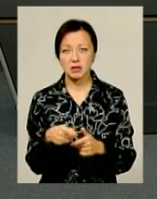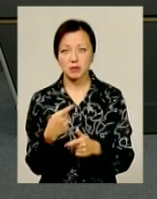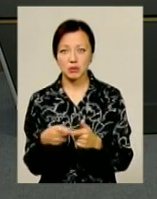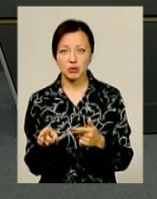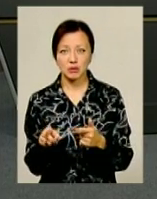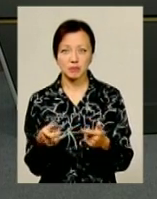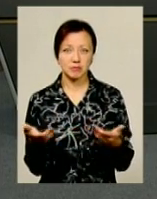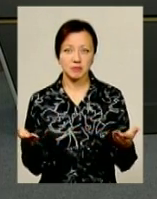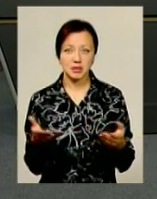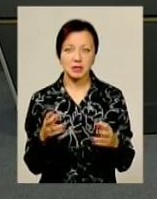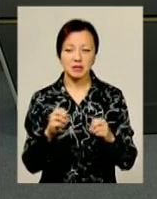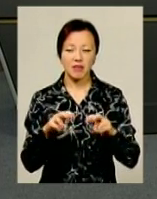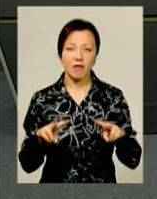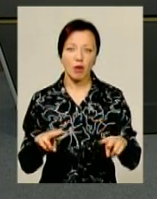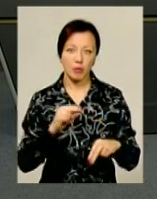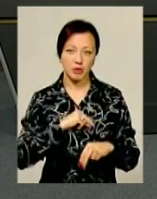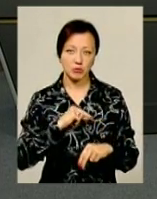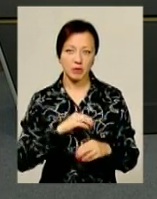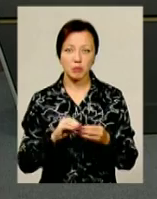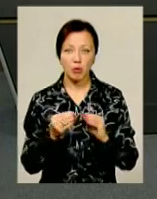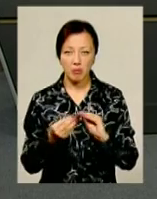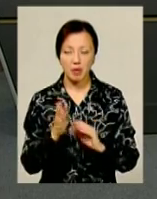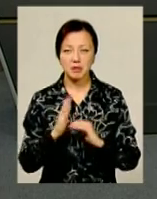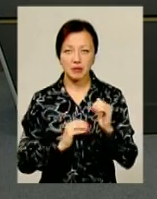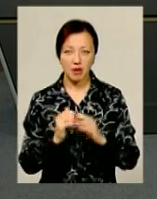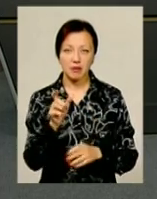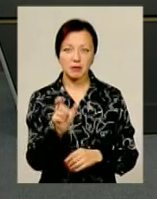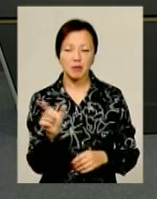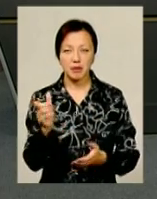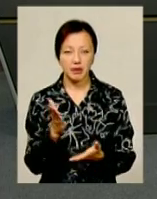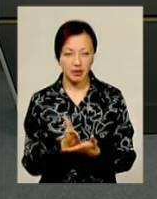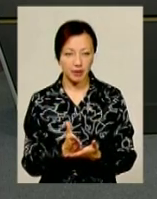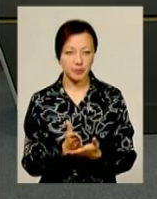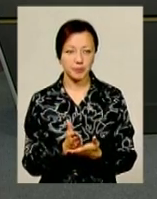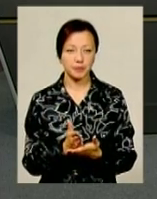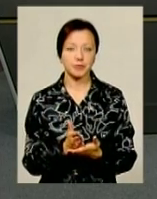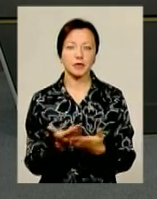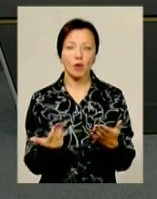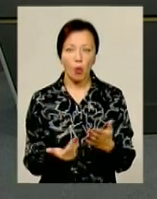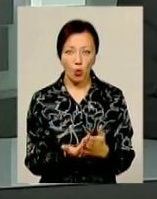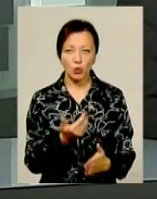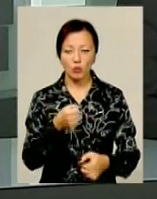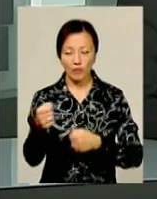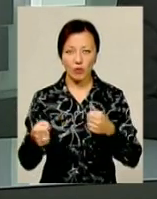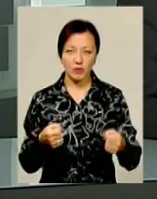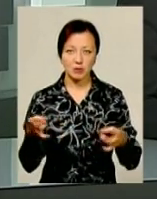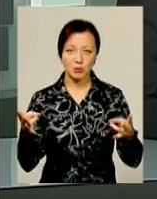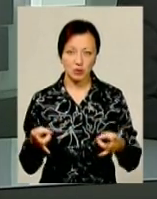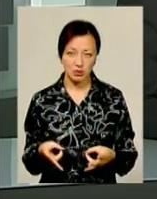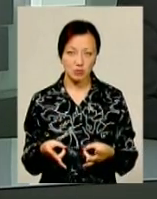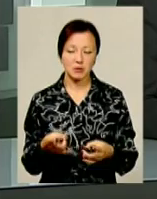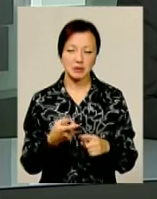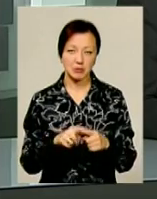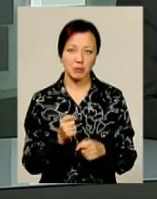тобто за фахом працювати. Проблема з кадрами є. Їх оновлювати, звичайно, що потрібно, і ми